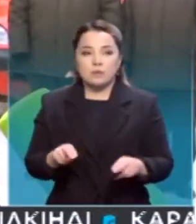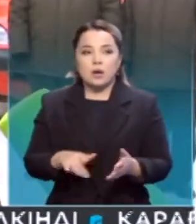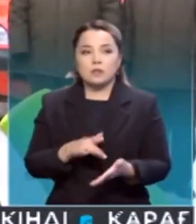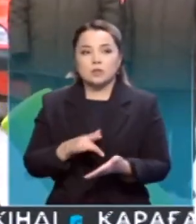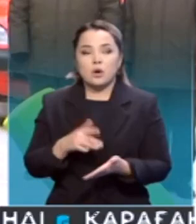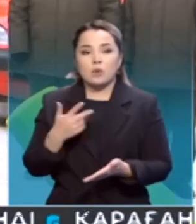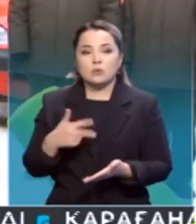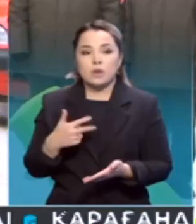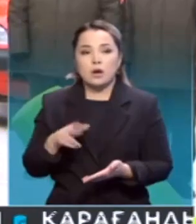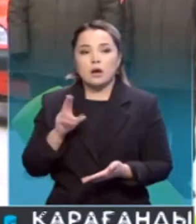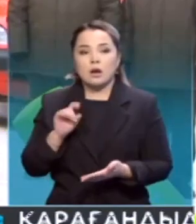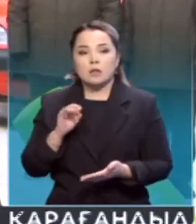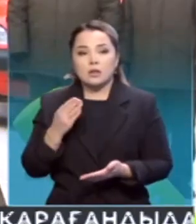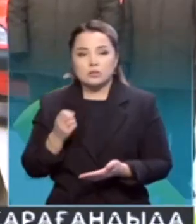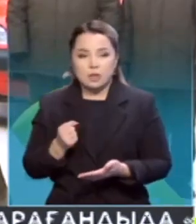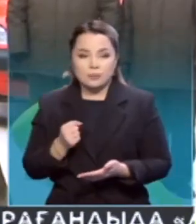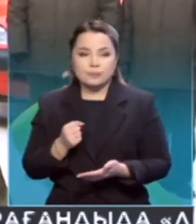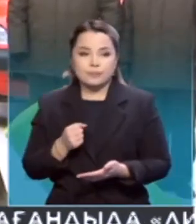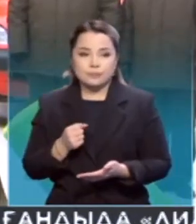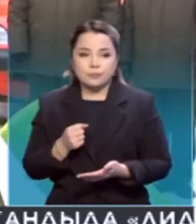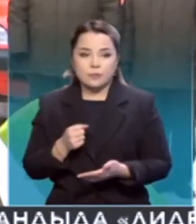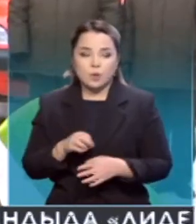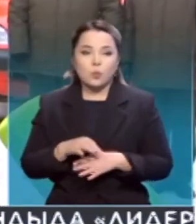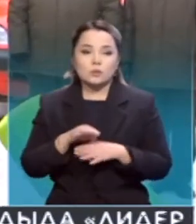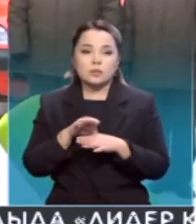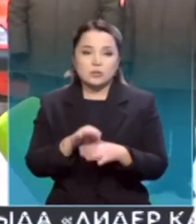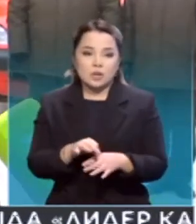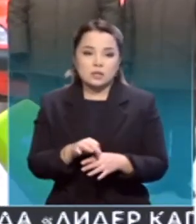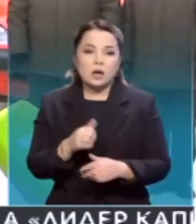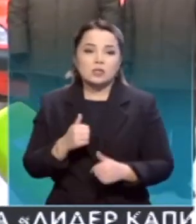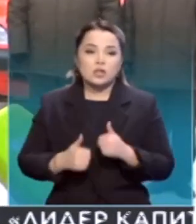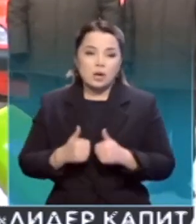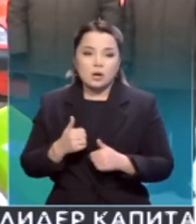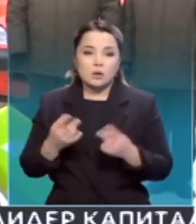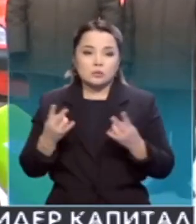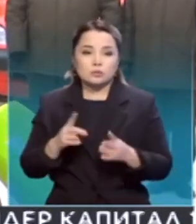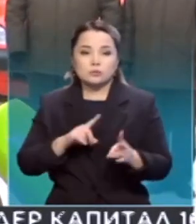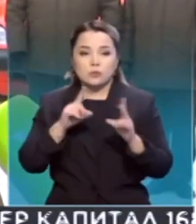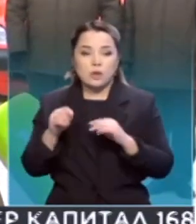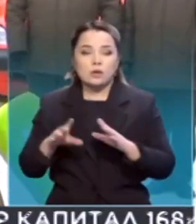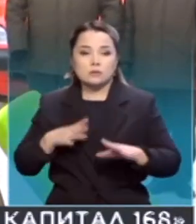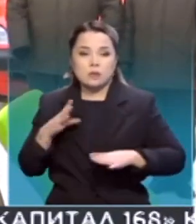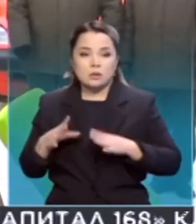2-шы желтоқсан күндері аралығында өткізілетін жарысқа бару керек еді.